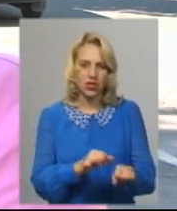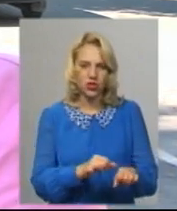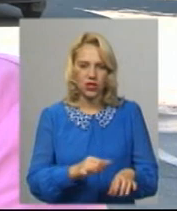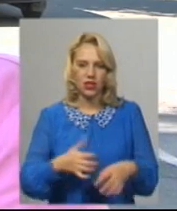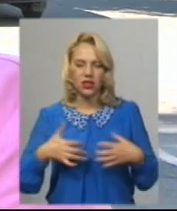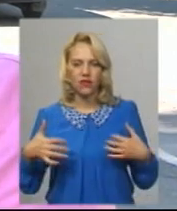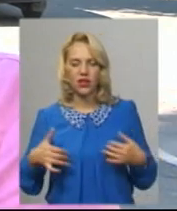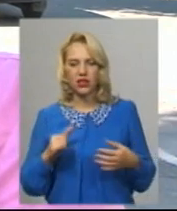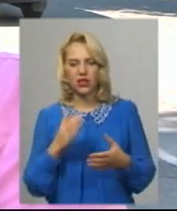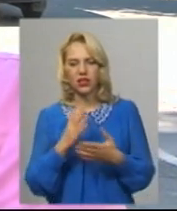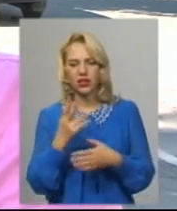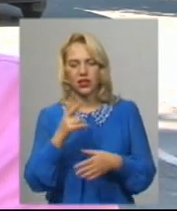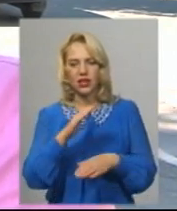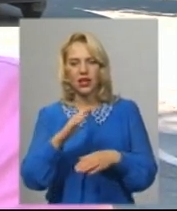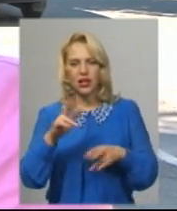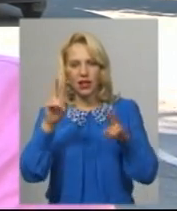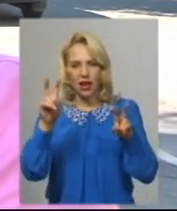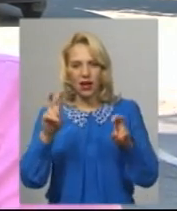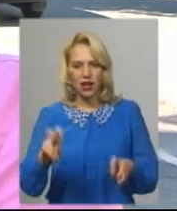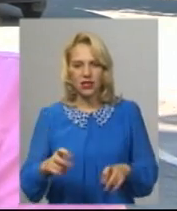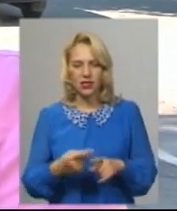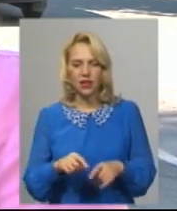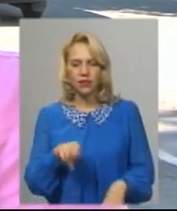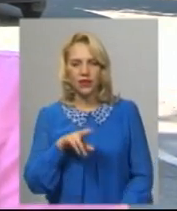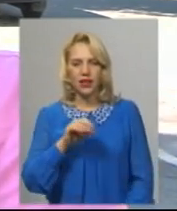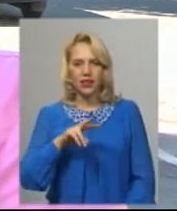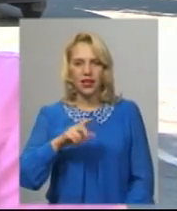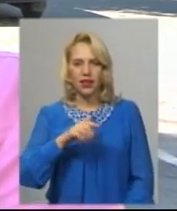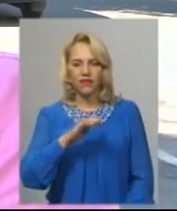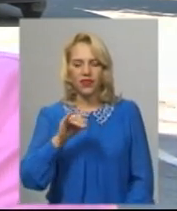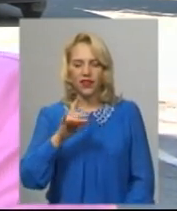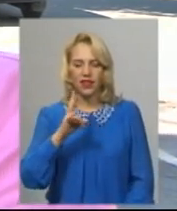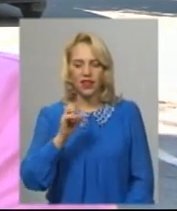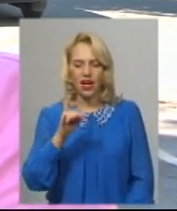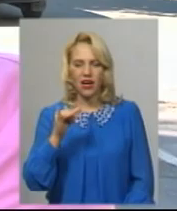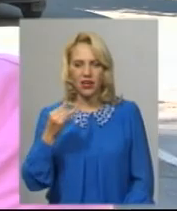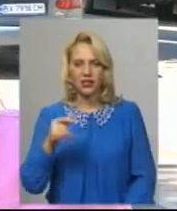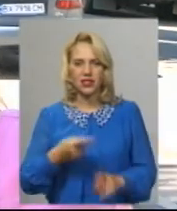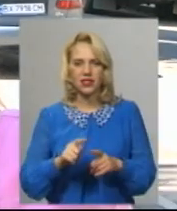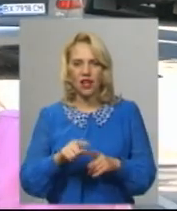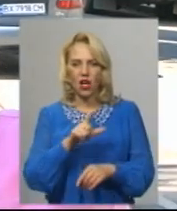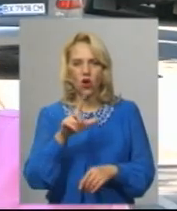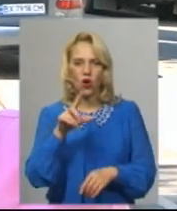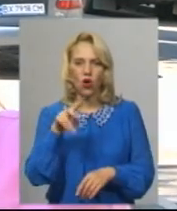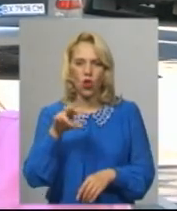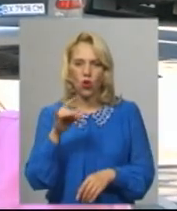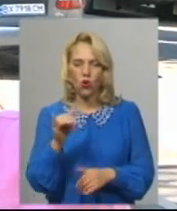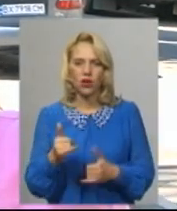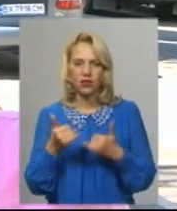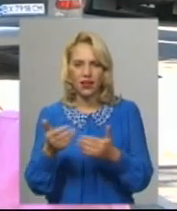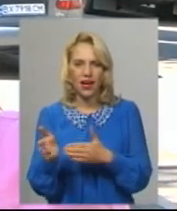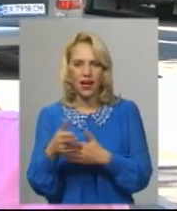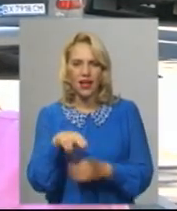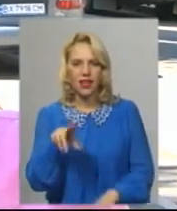конкретно є три тематичних підгасла. Зокрема, це те, що дельфінарії – це хлорована могила для, зокрема, дельфінів. Наступне підгасло – це те, що,